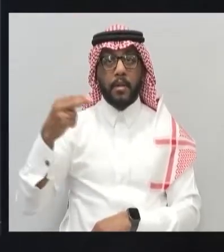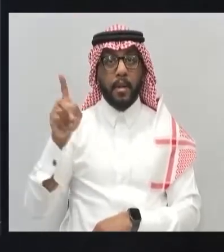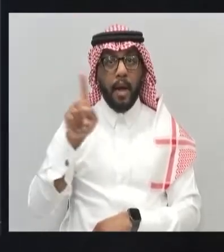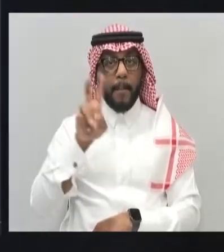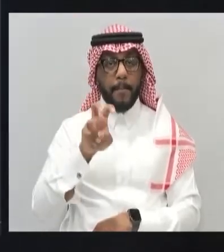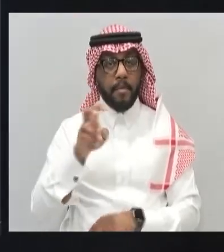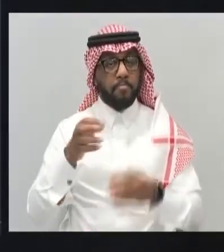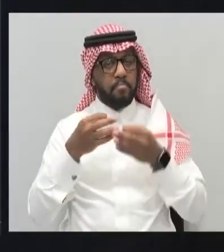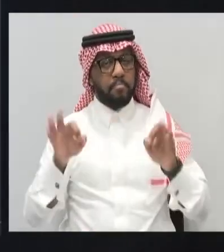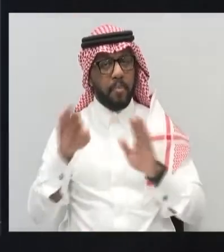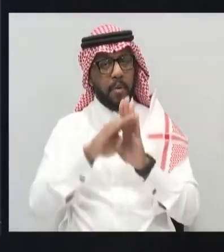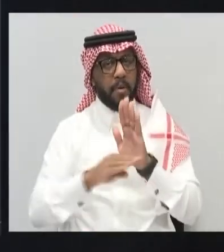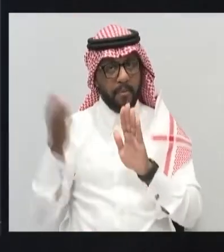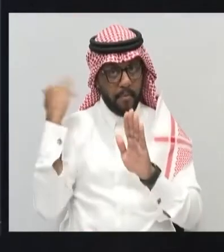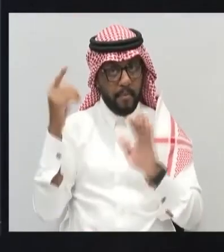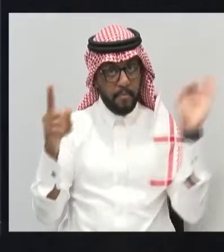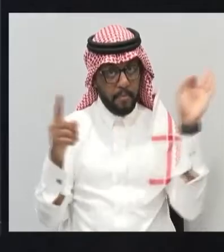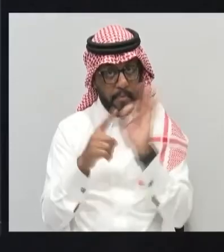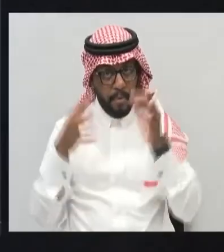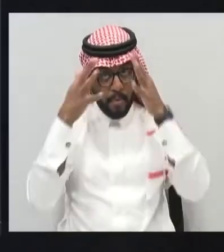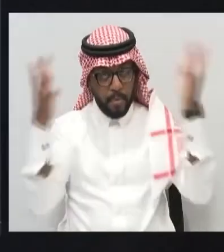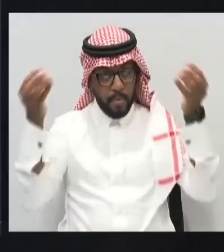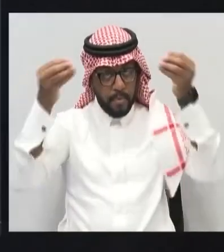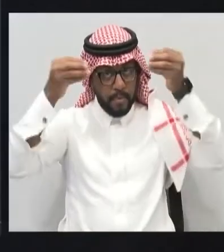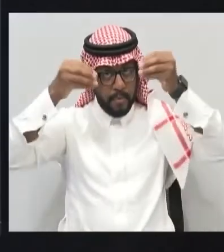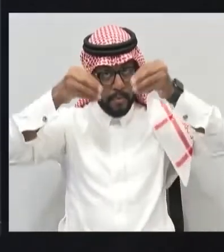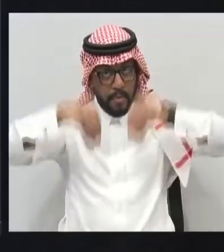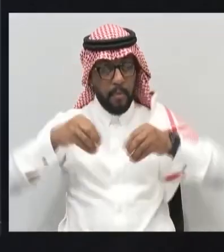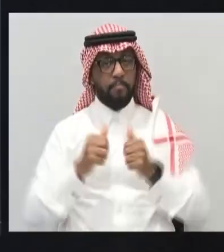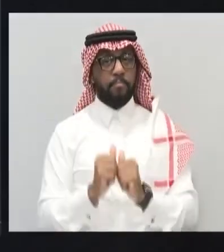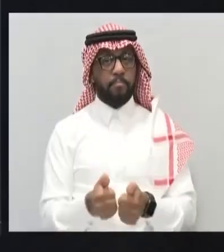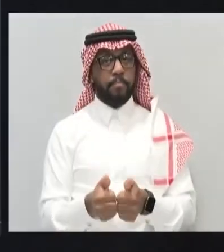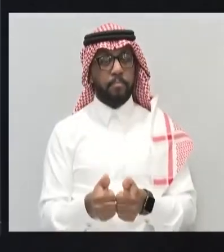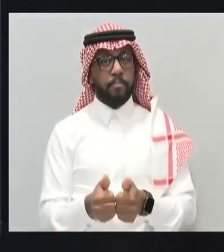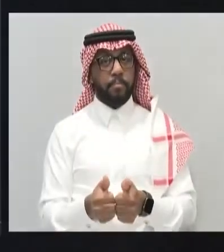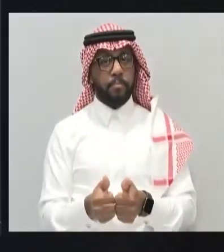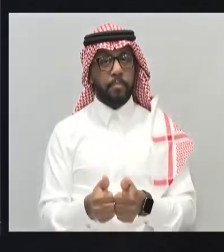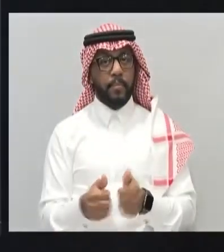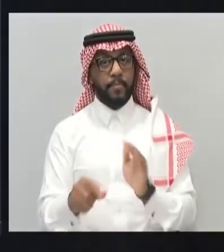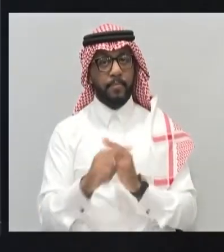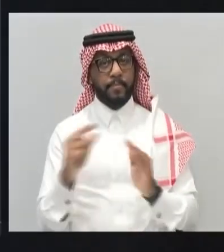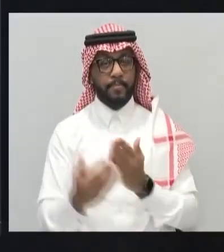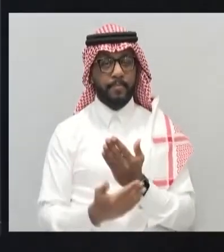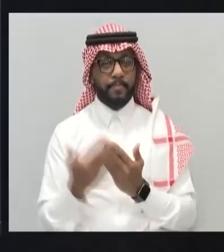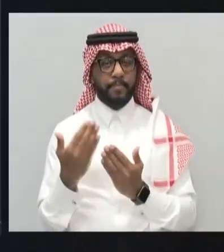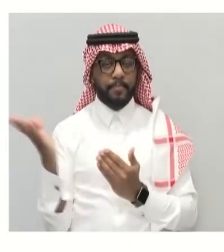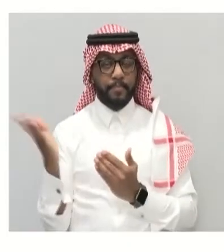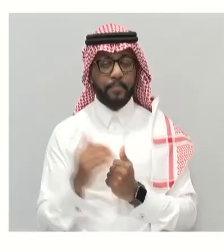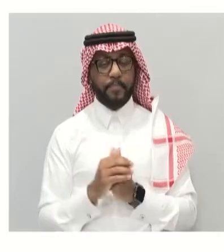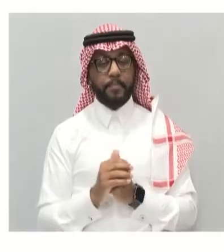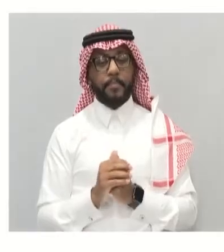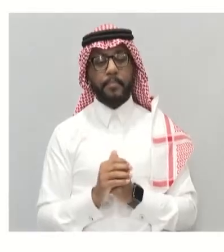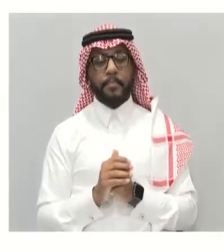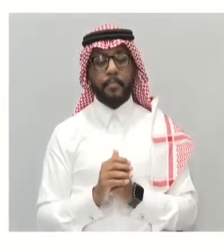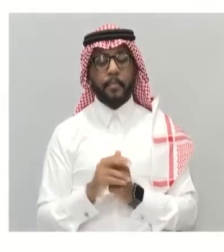درسنا السابق ارجو ان تكونوا قد استوعبت هذا الدرس بشكل جيد والان ناتي الى درسنا لهذا اليوم وهو